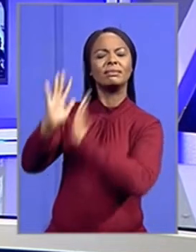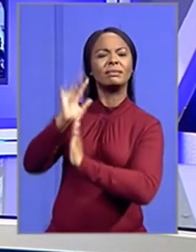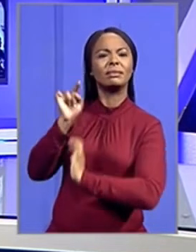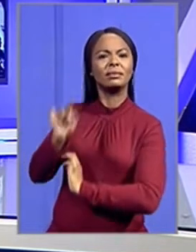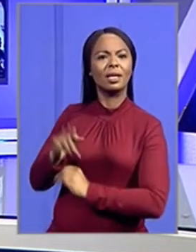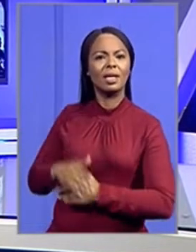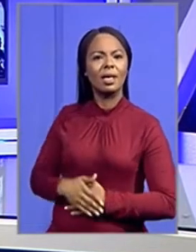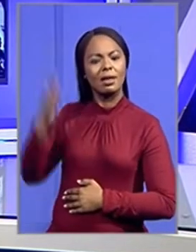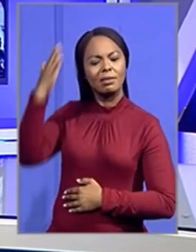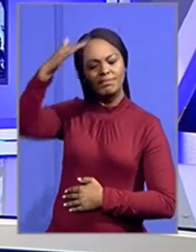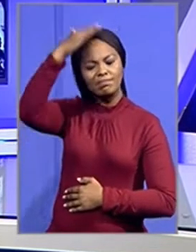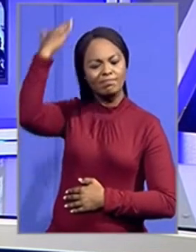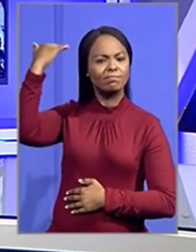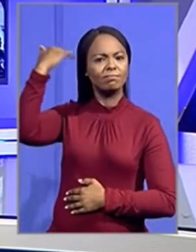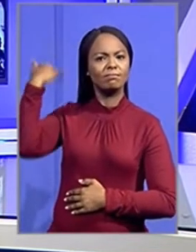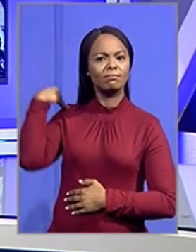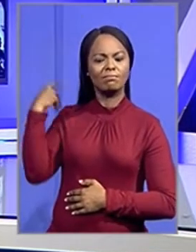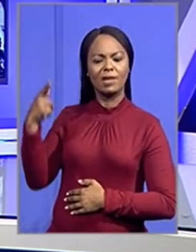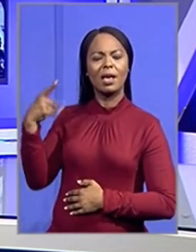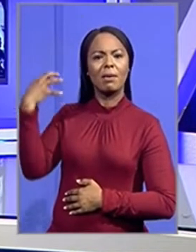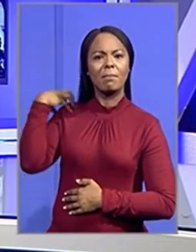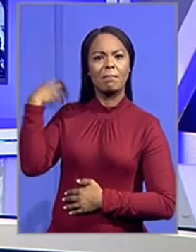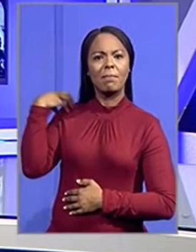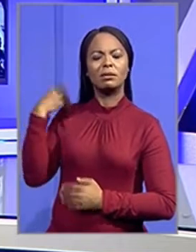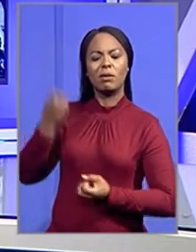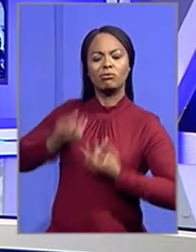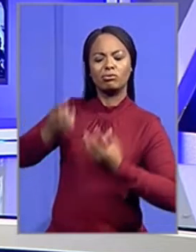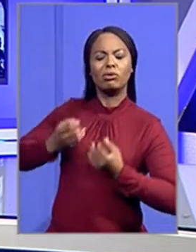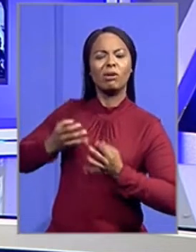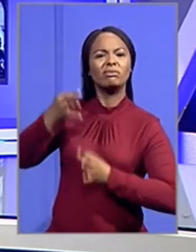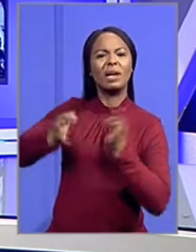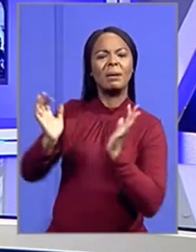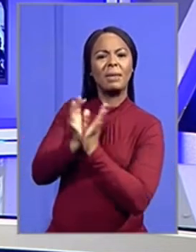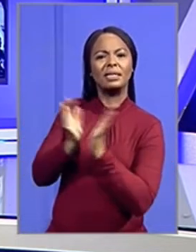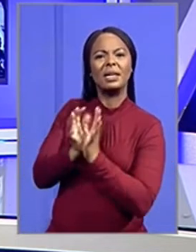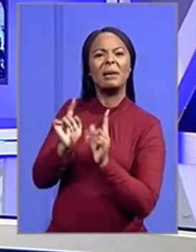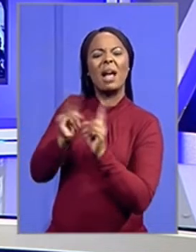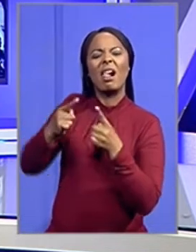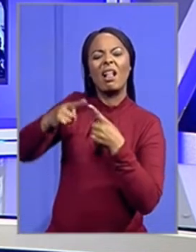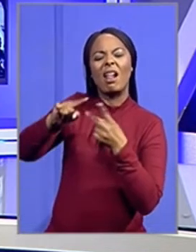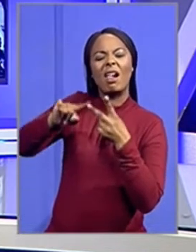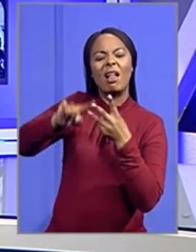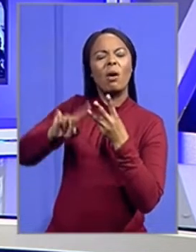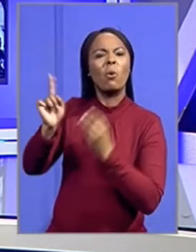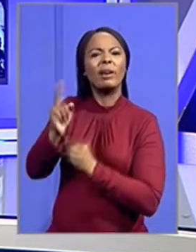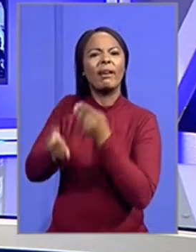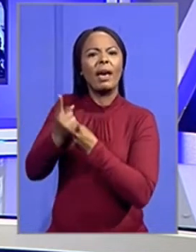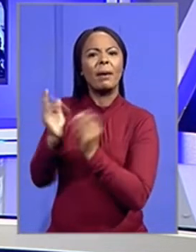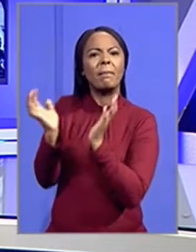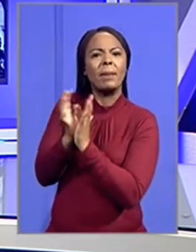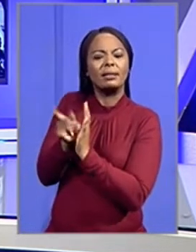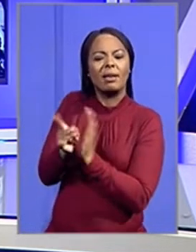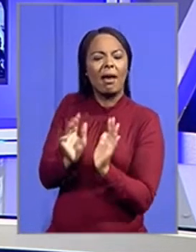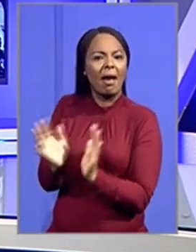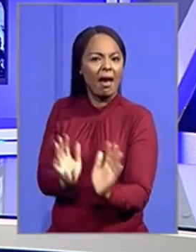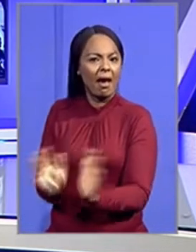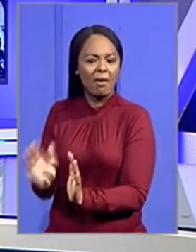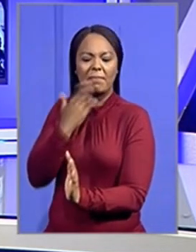mme Dlamini Zuma o tlile go tlhagisa dintlha dingwe tse di rileng ka kopano o ka re nopolela go le gonnye fela gore kopano e o e tsamaile